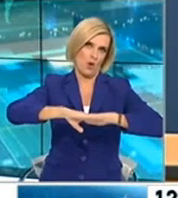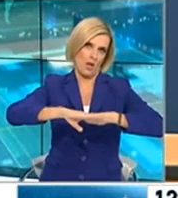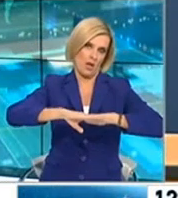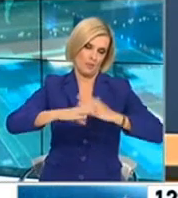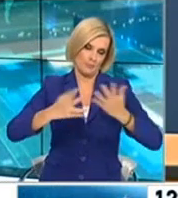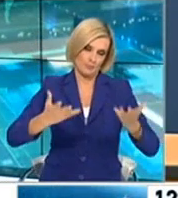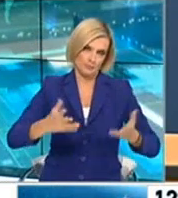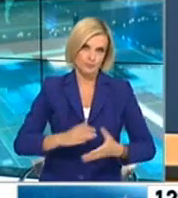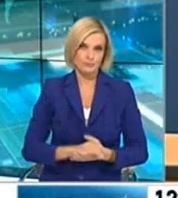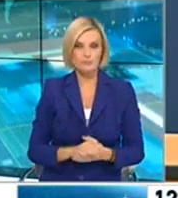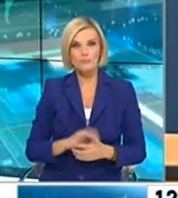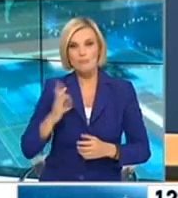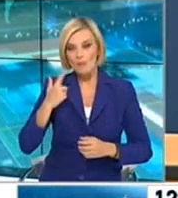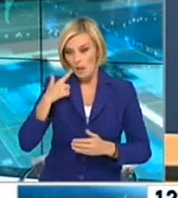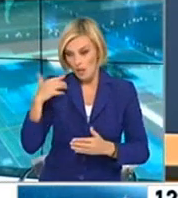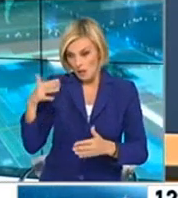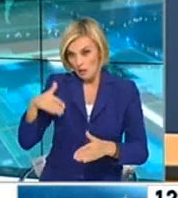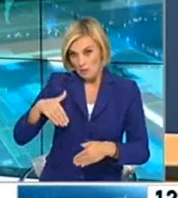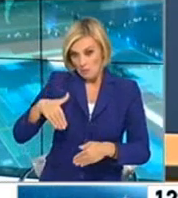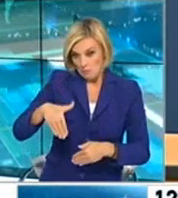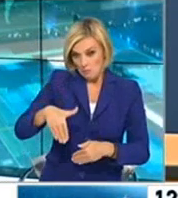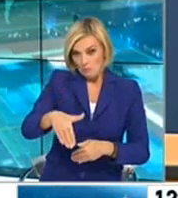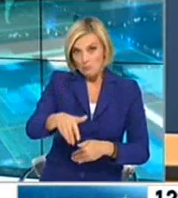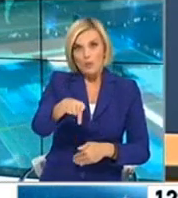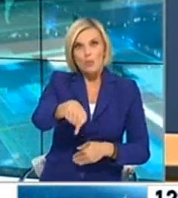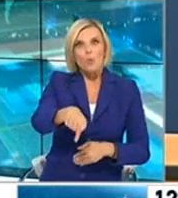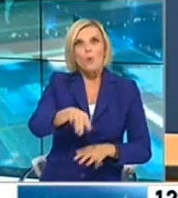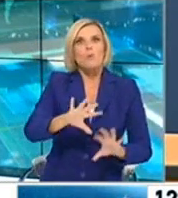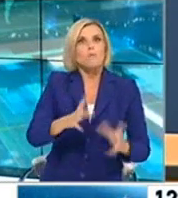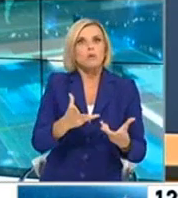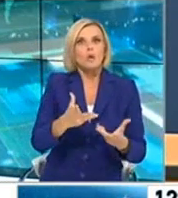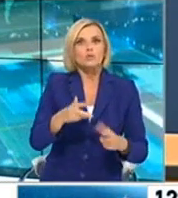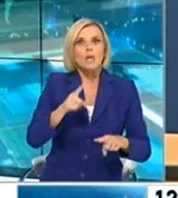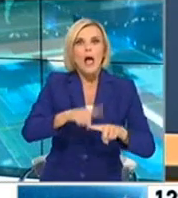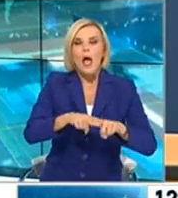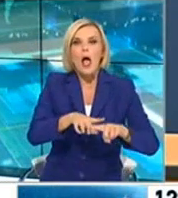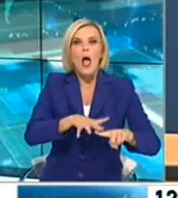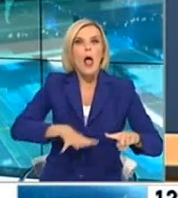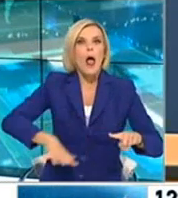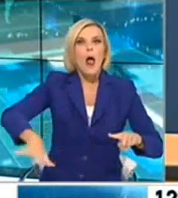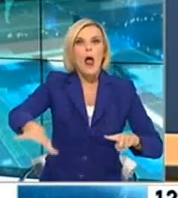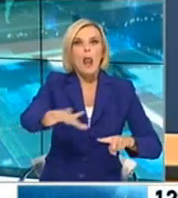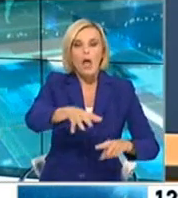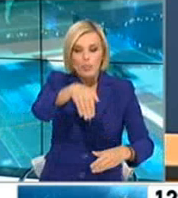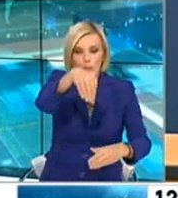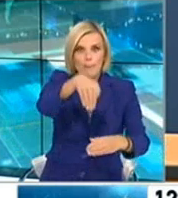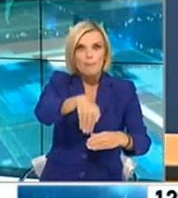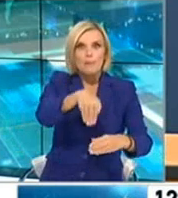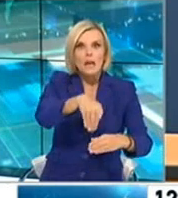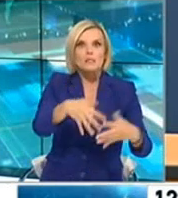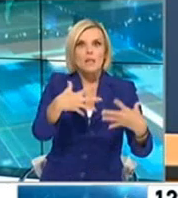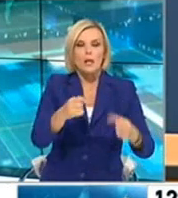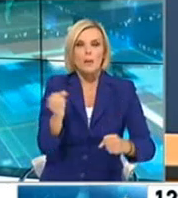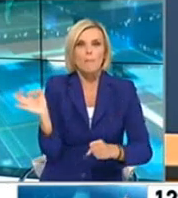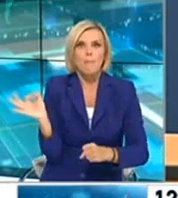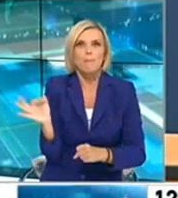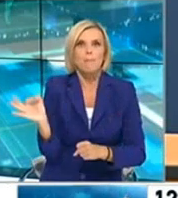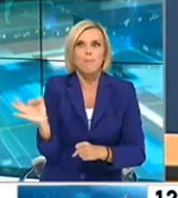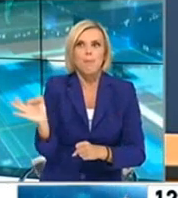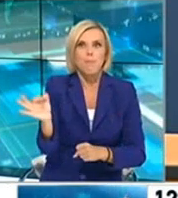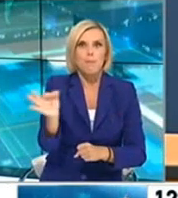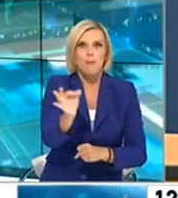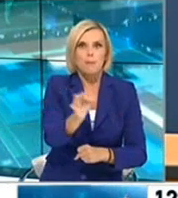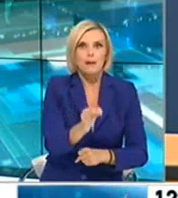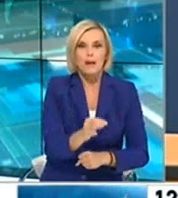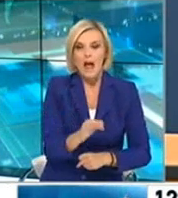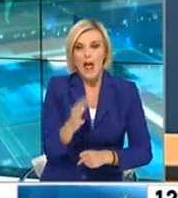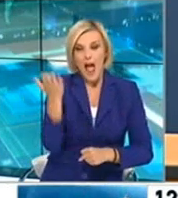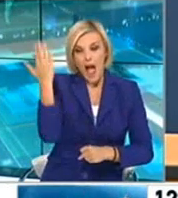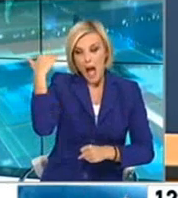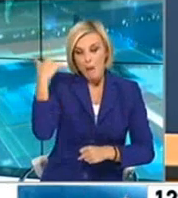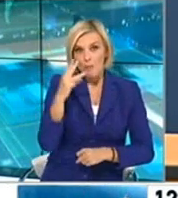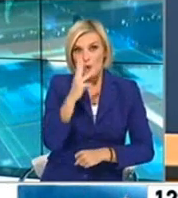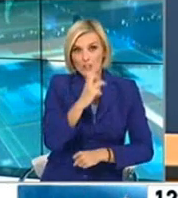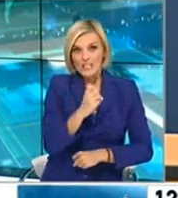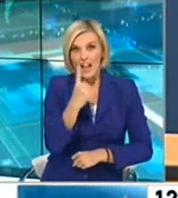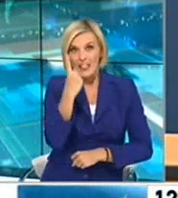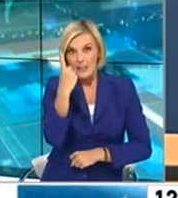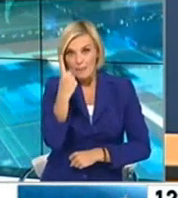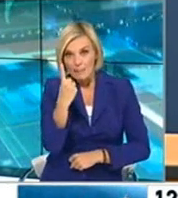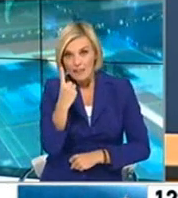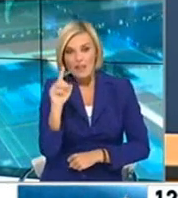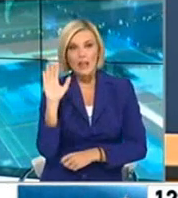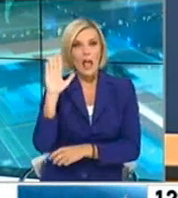εβδομάδες ανεβαίνει ο αριθμός των εγχώριων κρουσμάτων. Χαρακτηριστικά και ως παράδειγμα, για την περίοδο 31 Ιουλίου έως 2